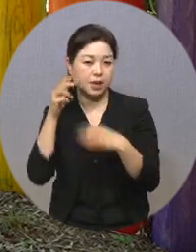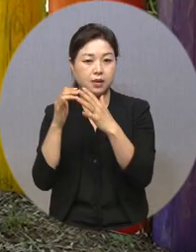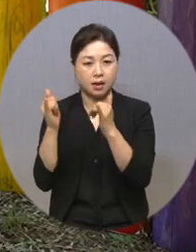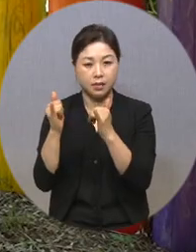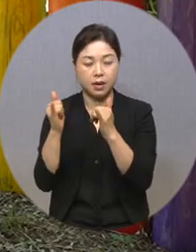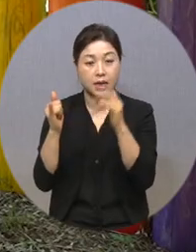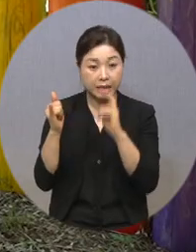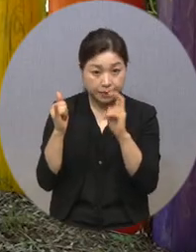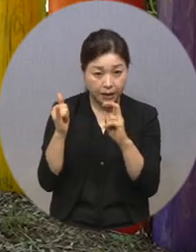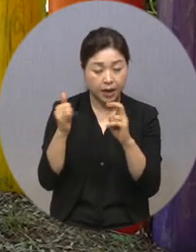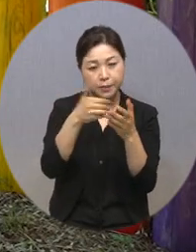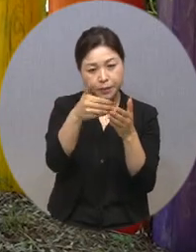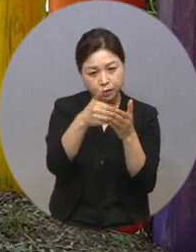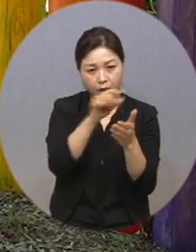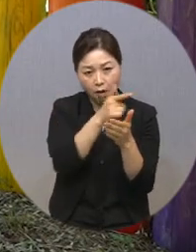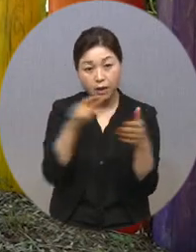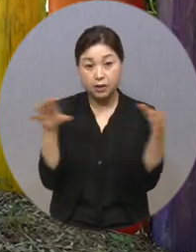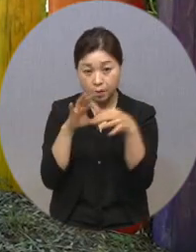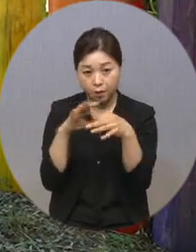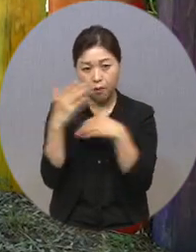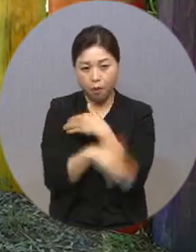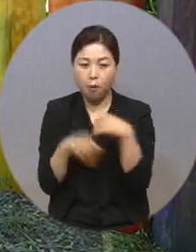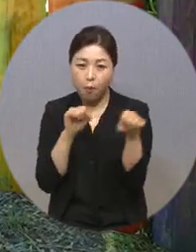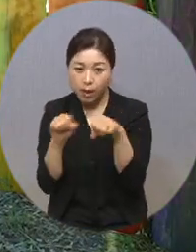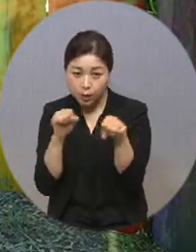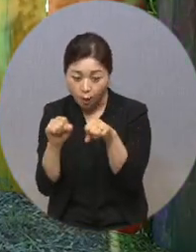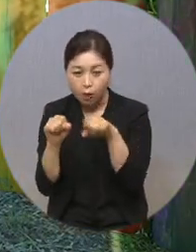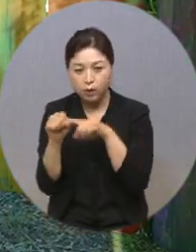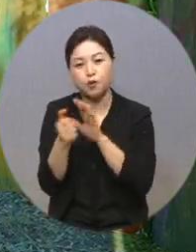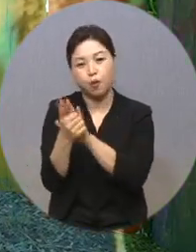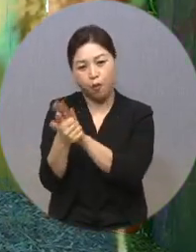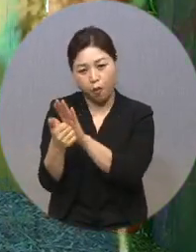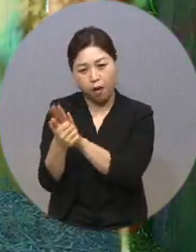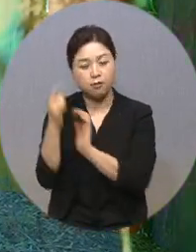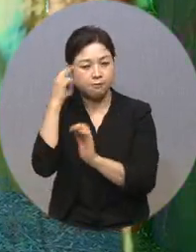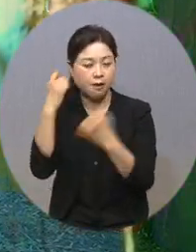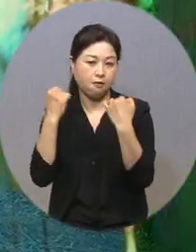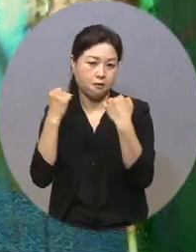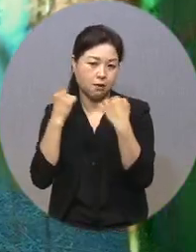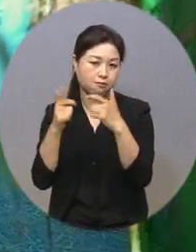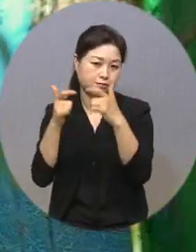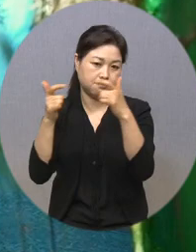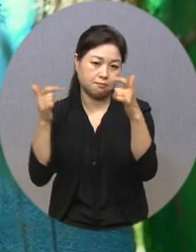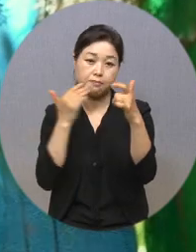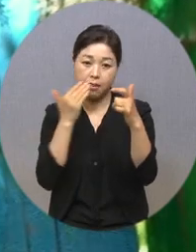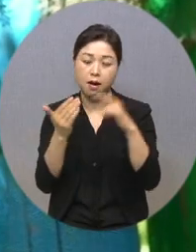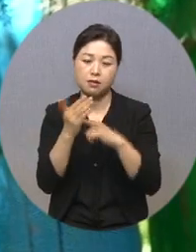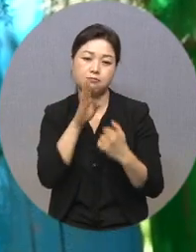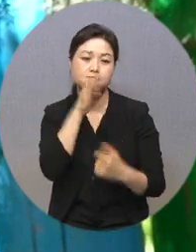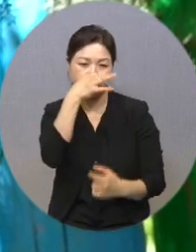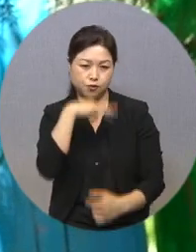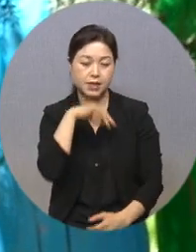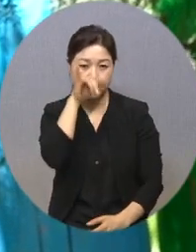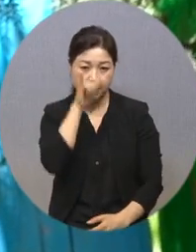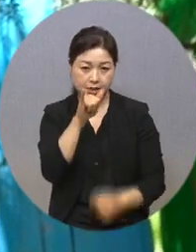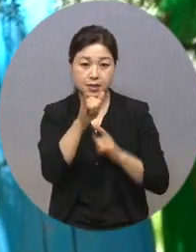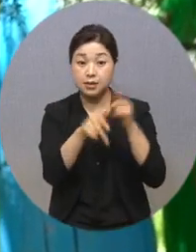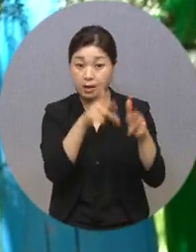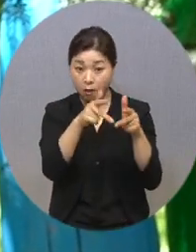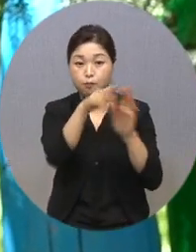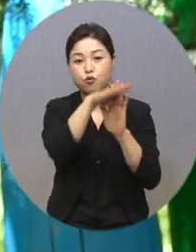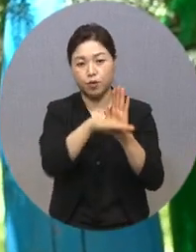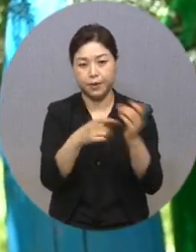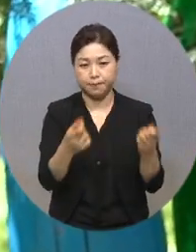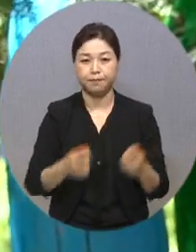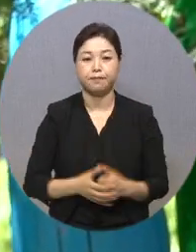미술요법을 활용하고 또한 신체 활동을 증진시켜서 인지 건강 증진을 해주는 매우 긍정적인